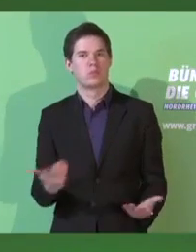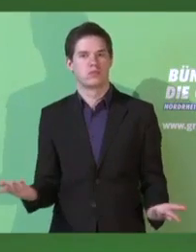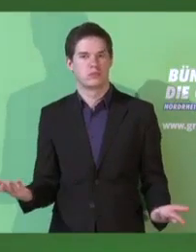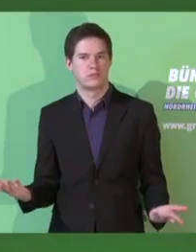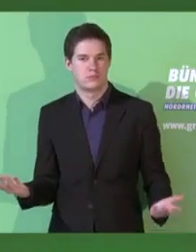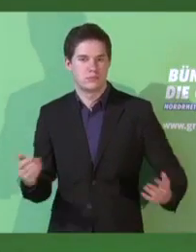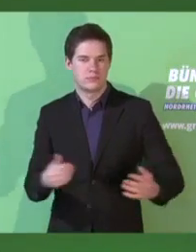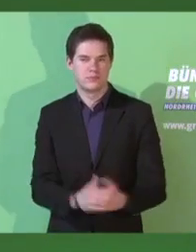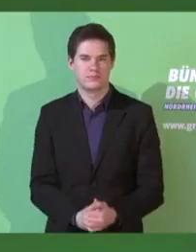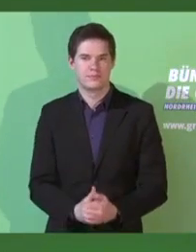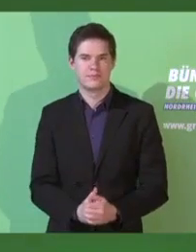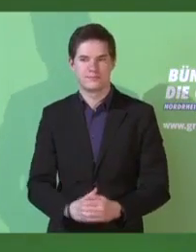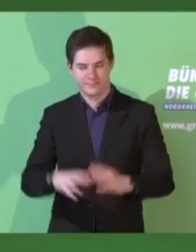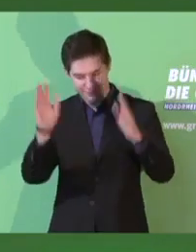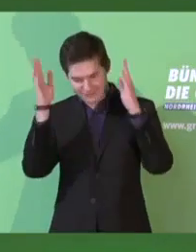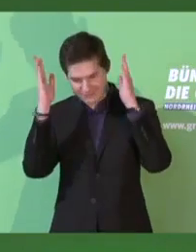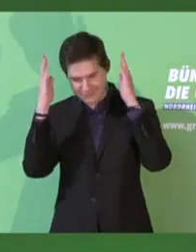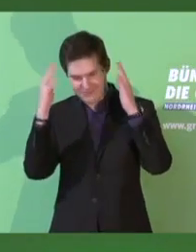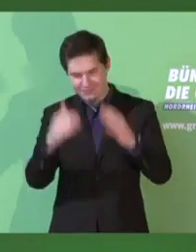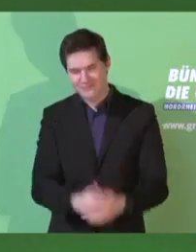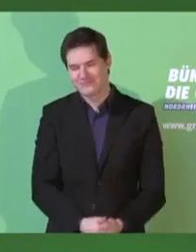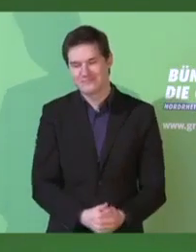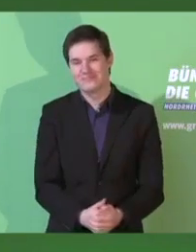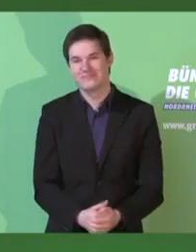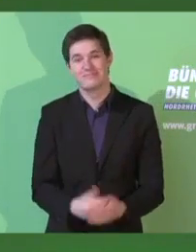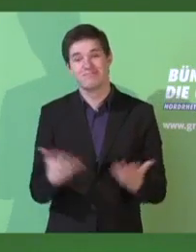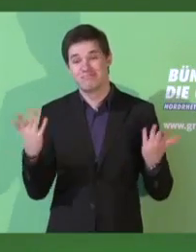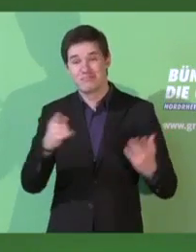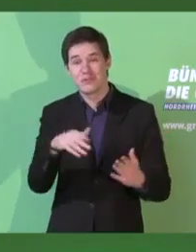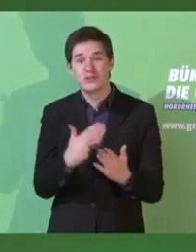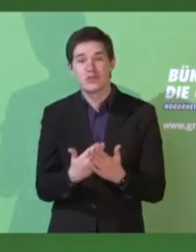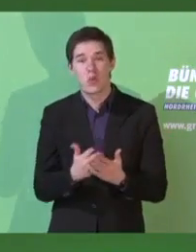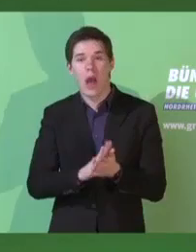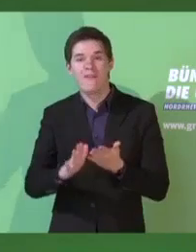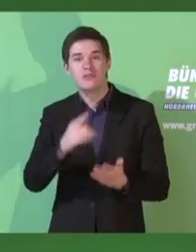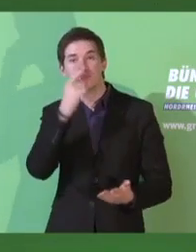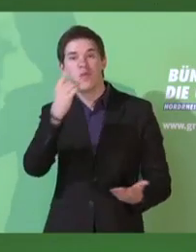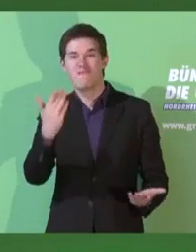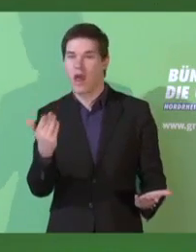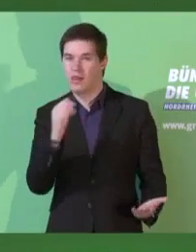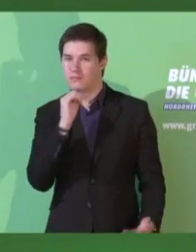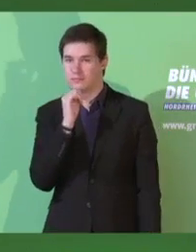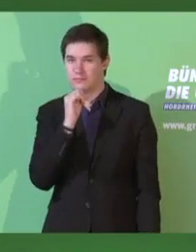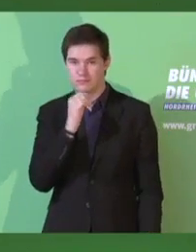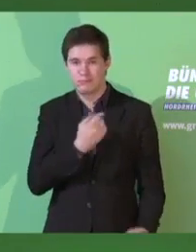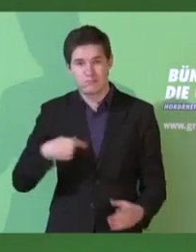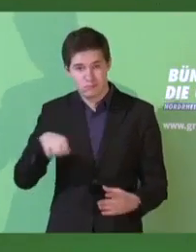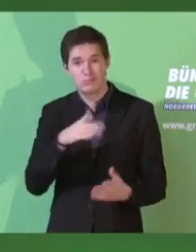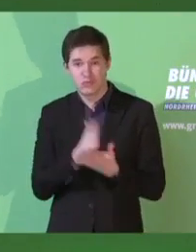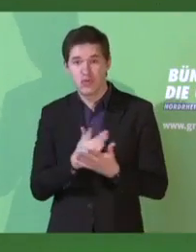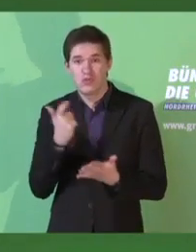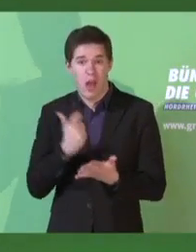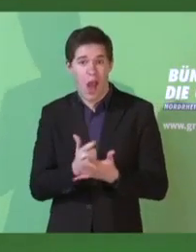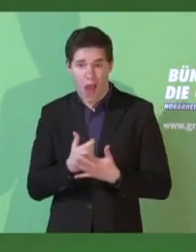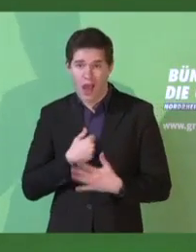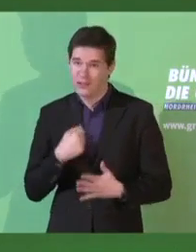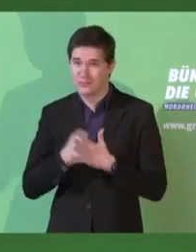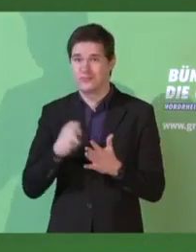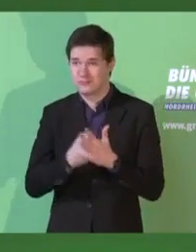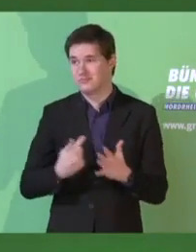Freunde. Das ist kein Zufall. Dafür haben wir hart gearbeitet, alle